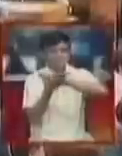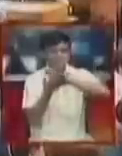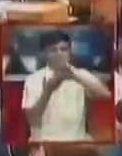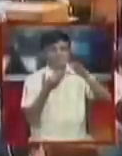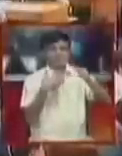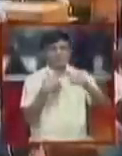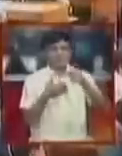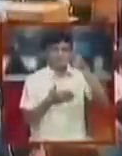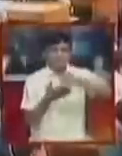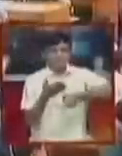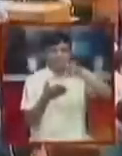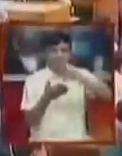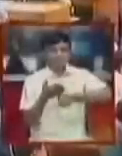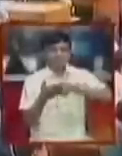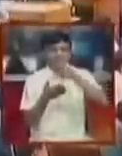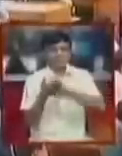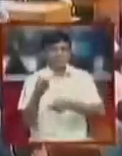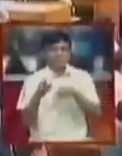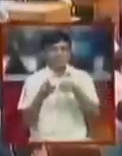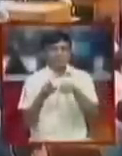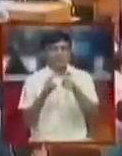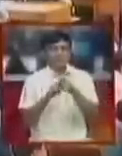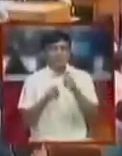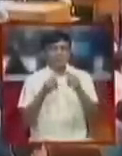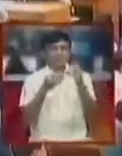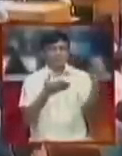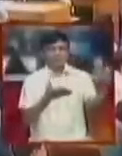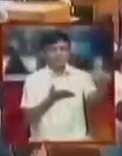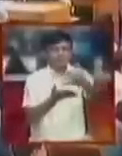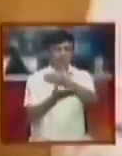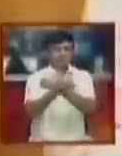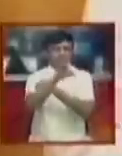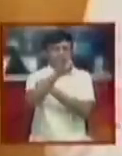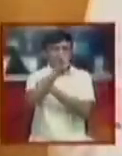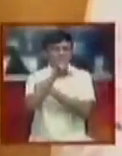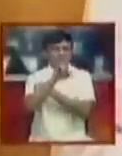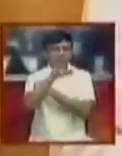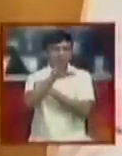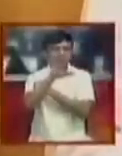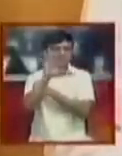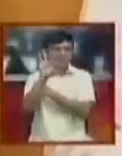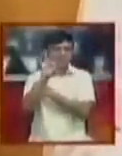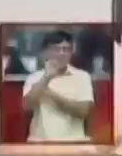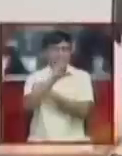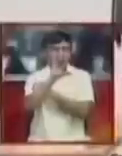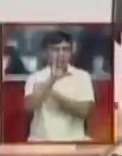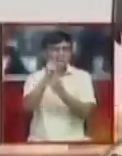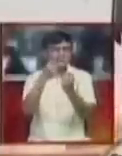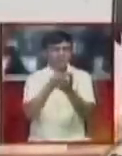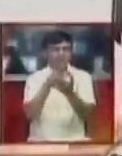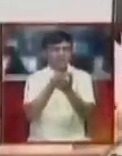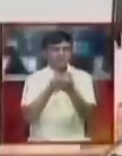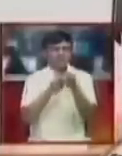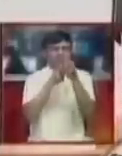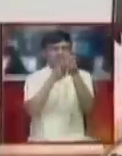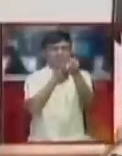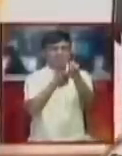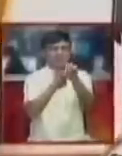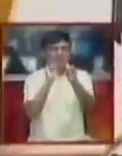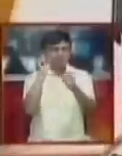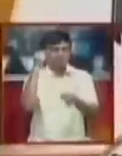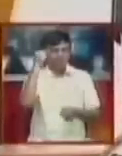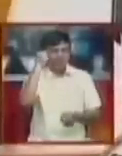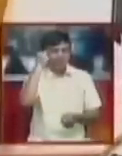sa riyon. Ilan lang po yan sa patutunguhan ng kabuuang 8.59 billion pesos na ipinagkaloob ng